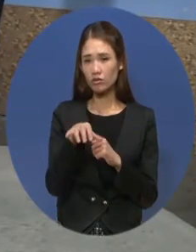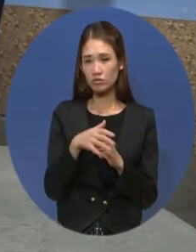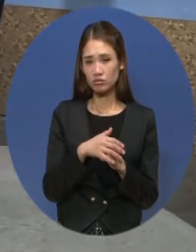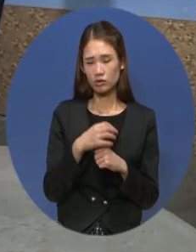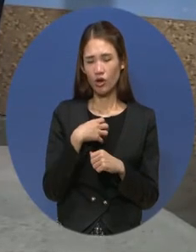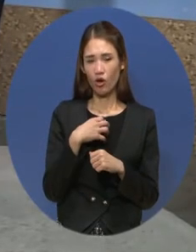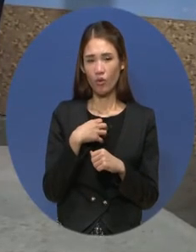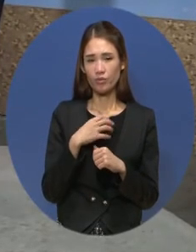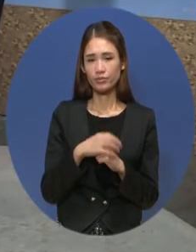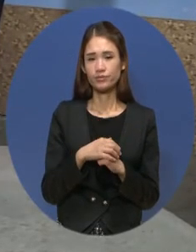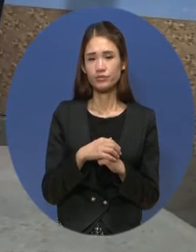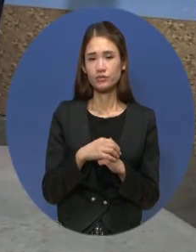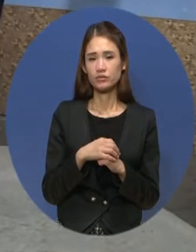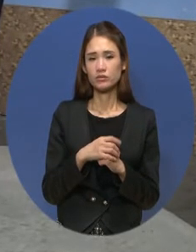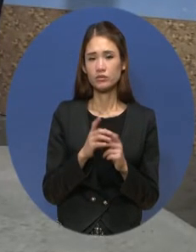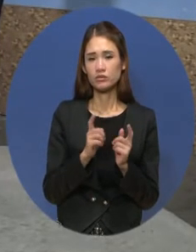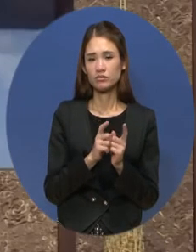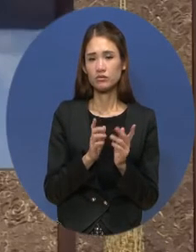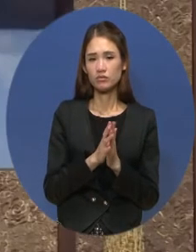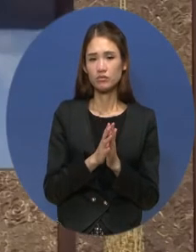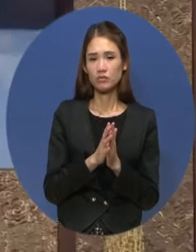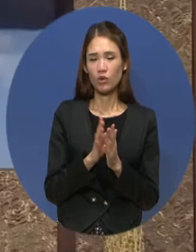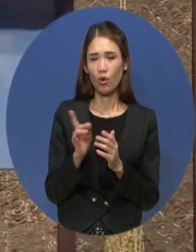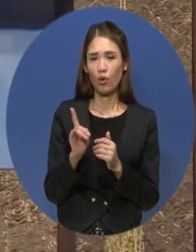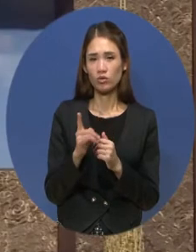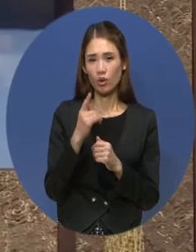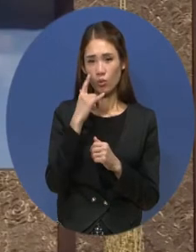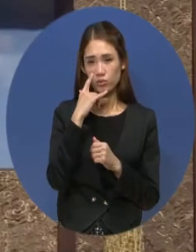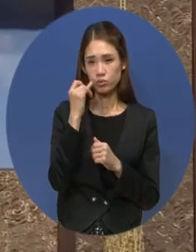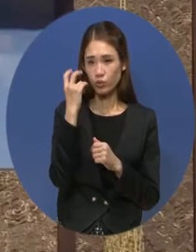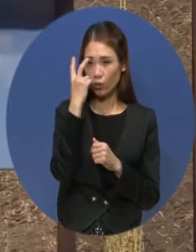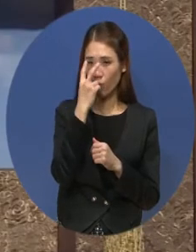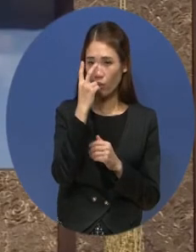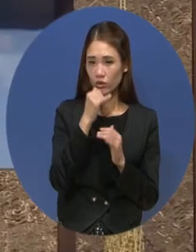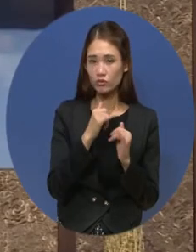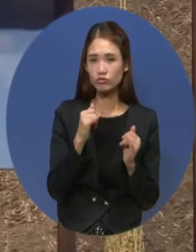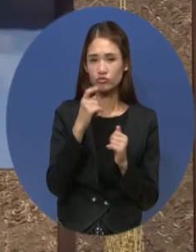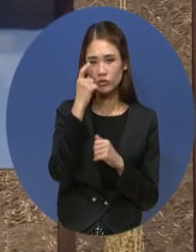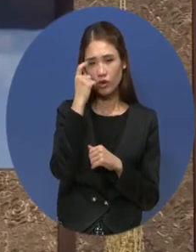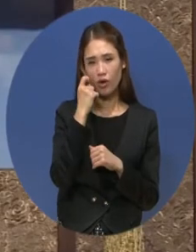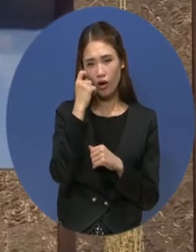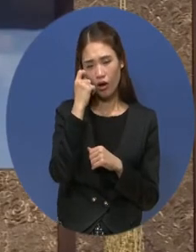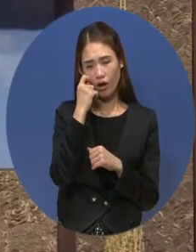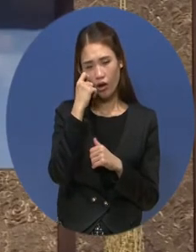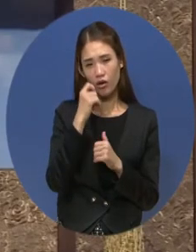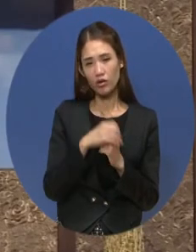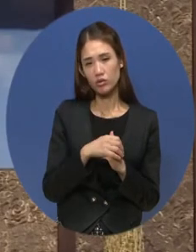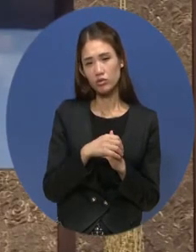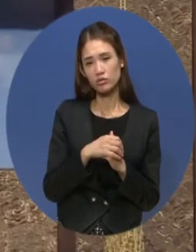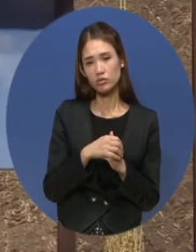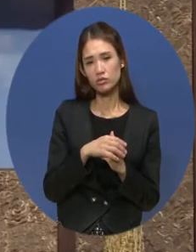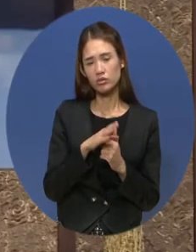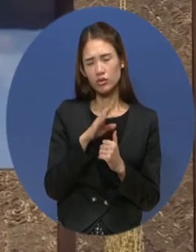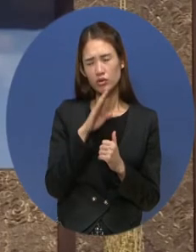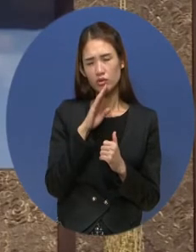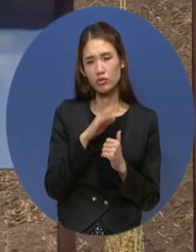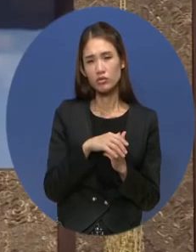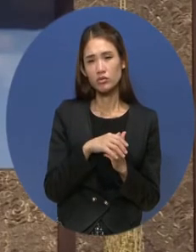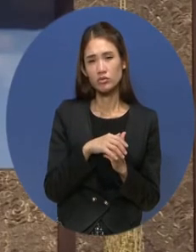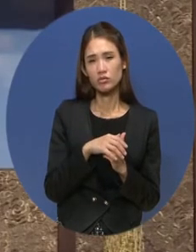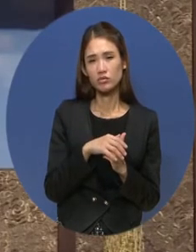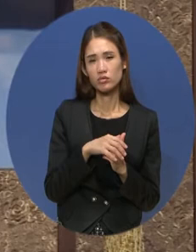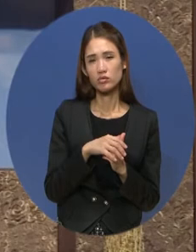하잖아요 그리고 실제적으로 어떤 보호 잡은 우셨어요 아 왜냐하면 은